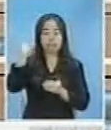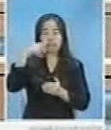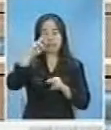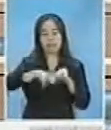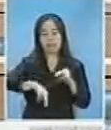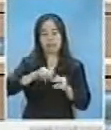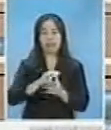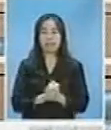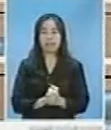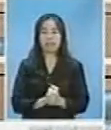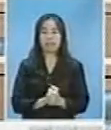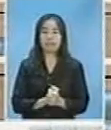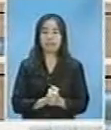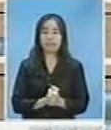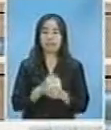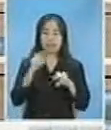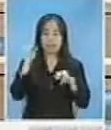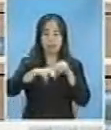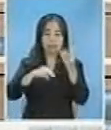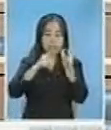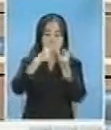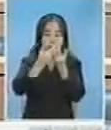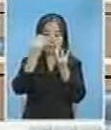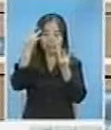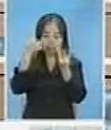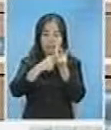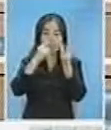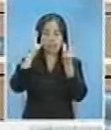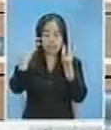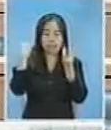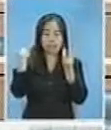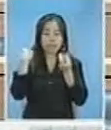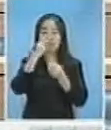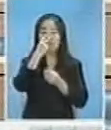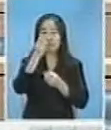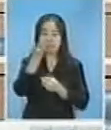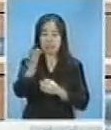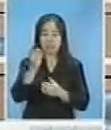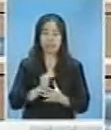ครับ5บาทก็มี6บาทก็มีครับท่านลองไปดูได้นะครับ